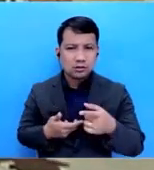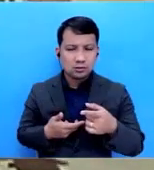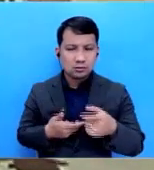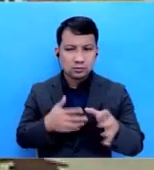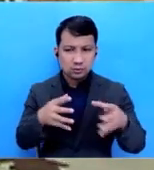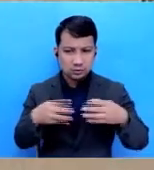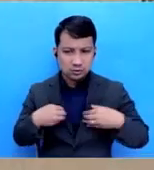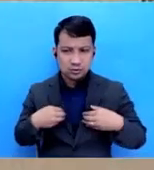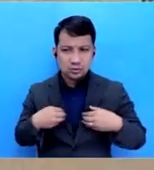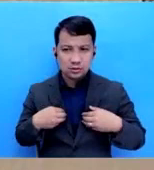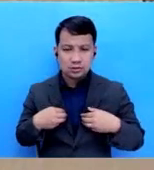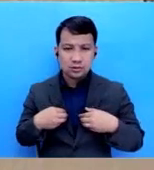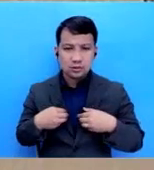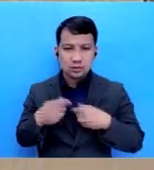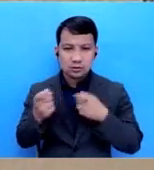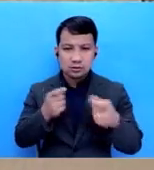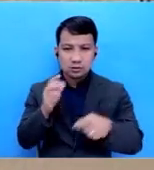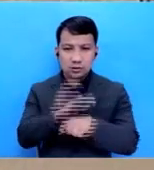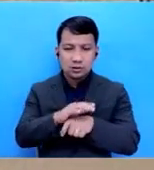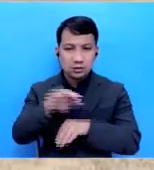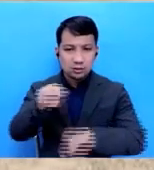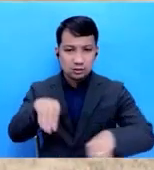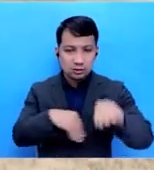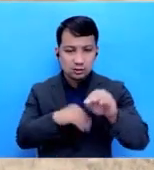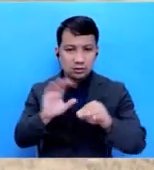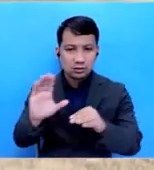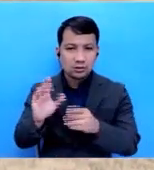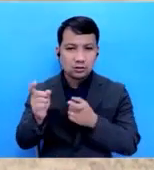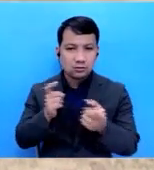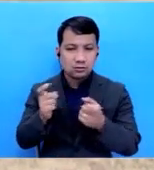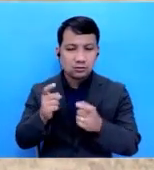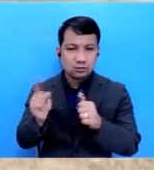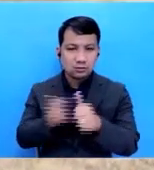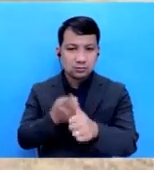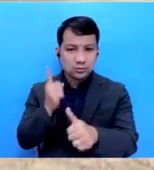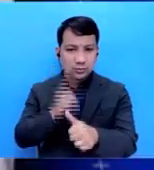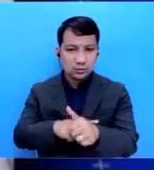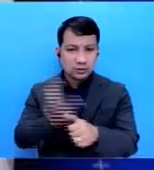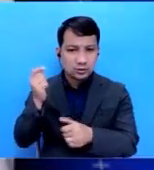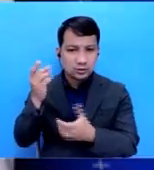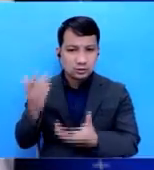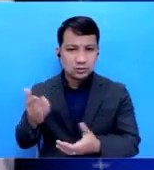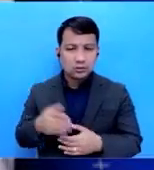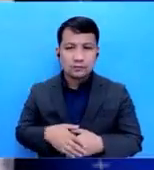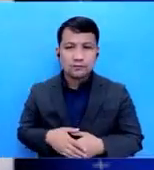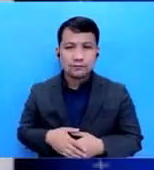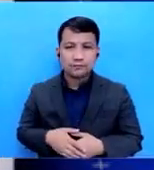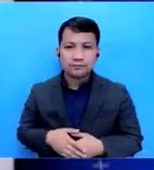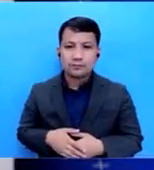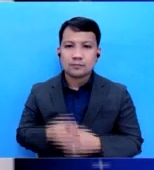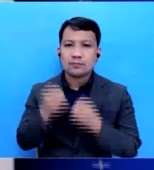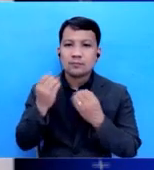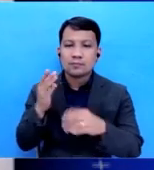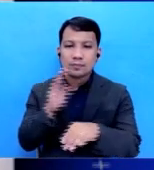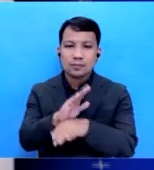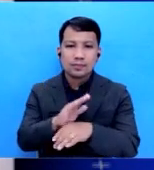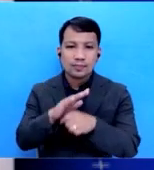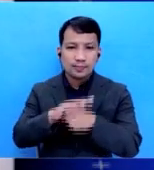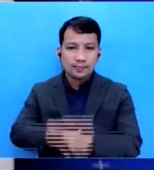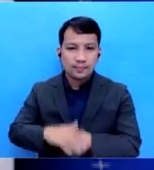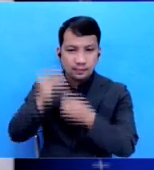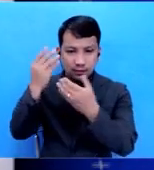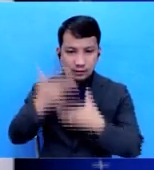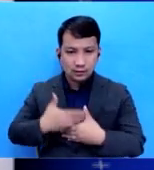ng panggigipit para bawiin umano ang nauna nilang testimonya. Maraming pressures na nare-reach pati yung